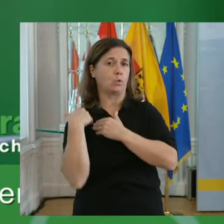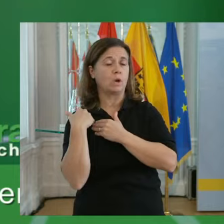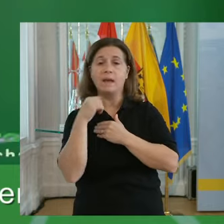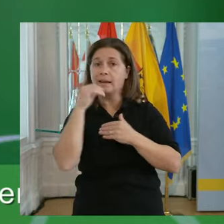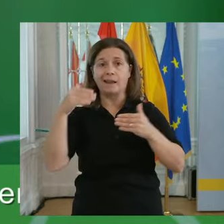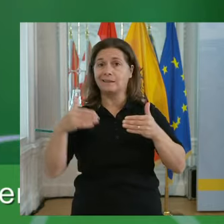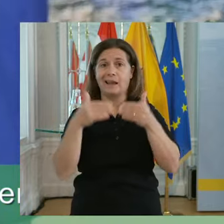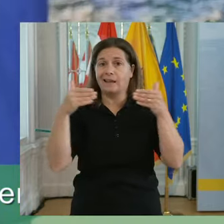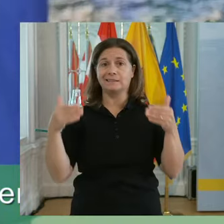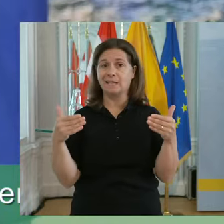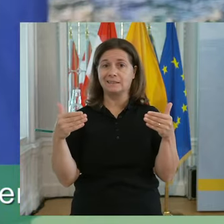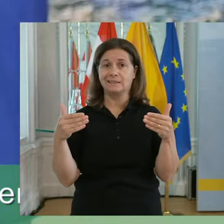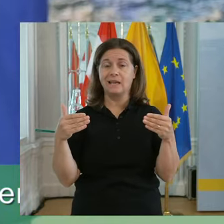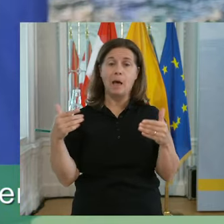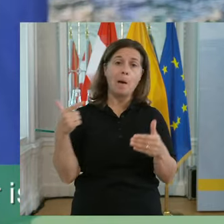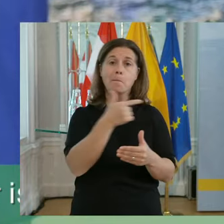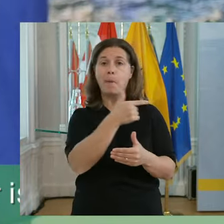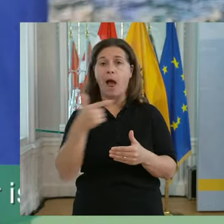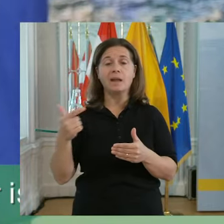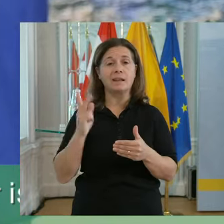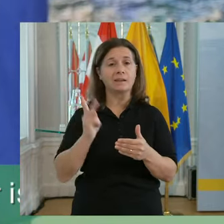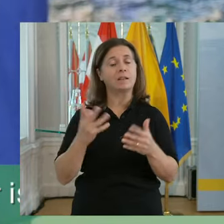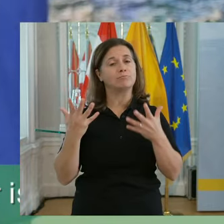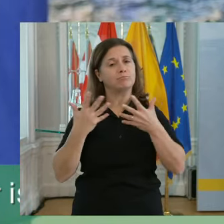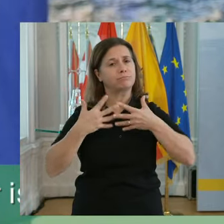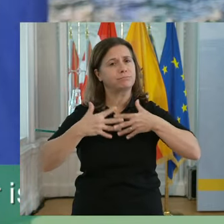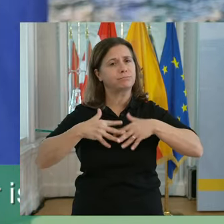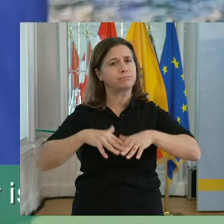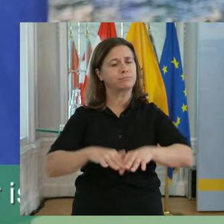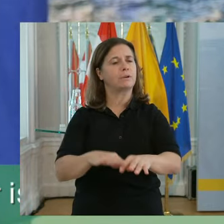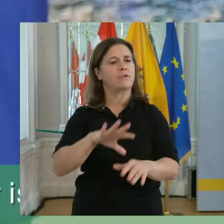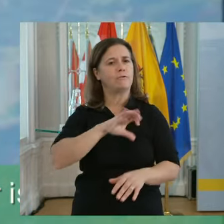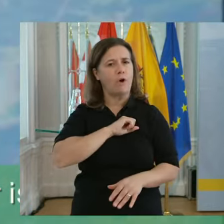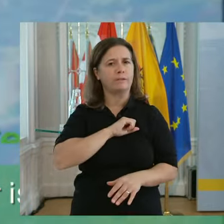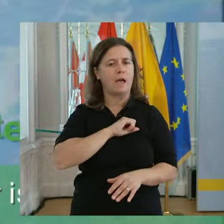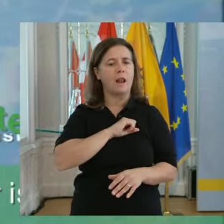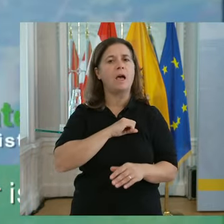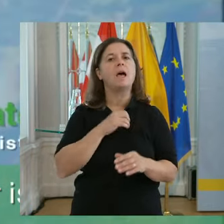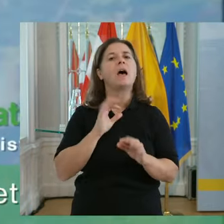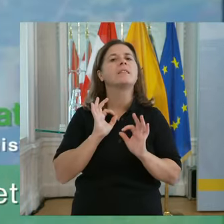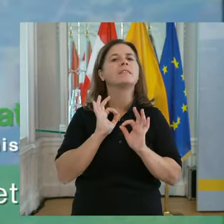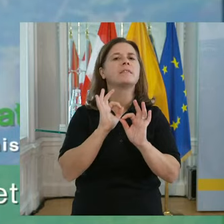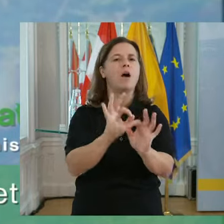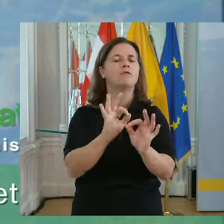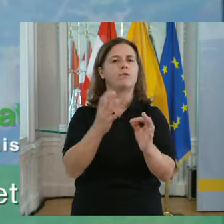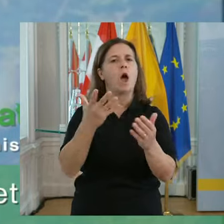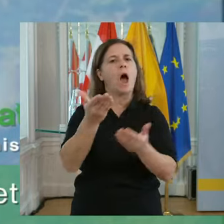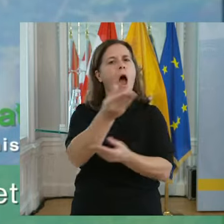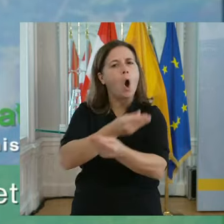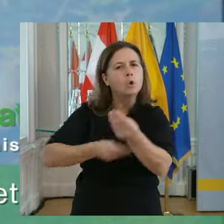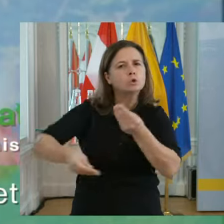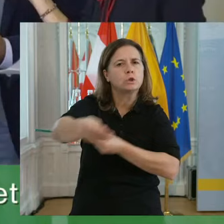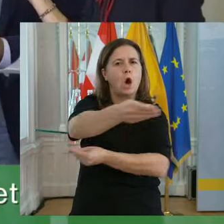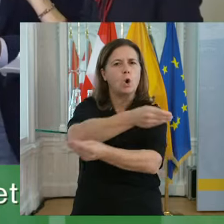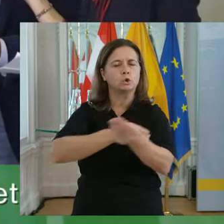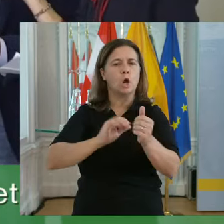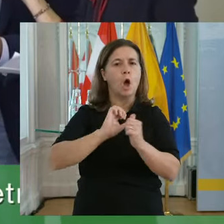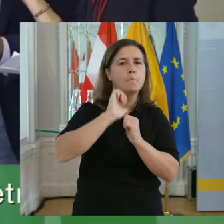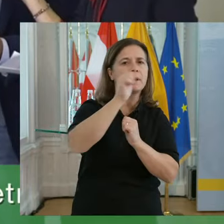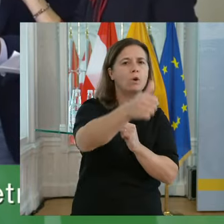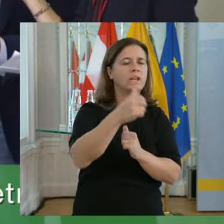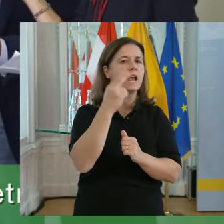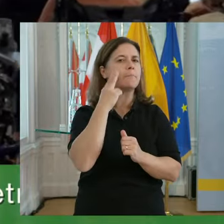keine Gegensätze. Beide Seiten können gleichermaßen profitieren. Dafür ist auch der Austausch zwischen